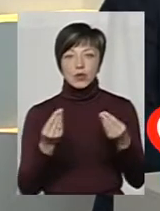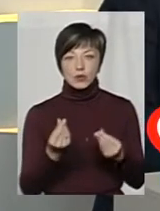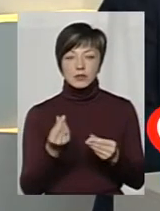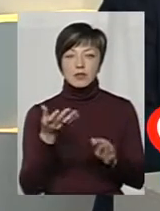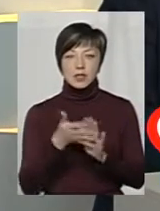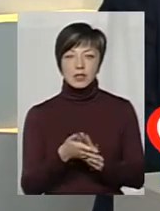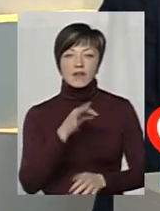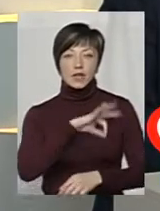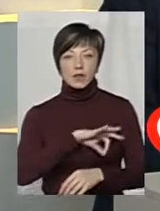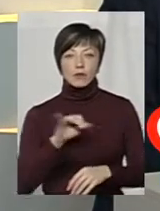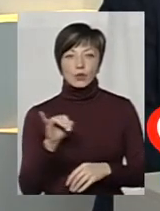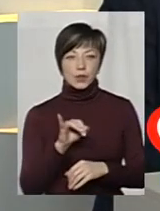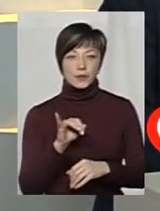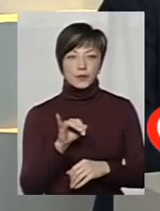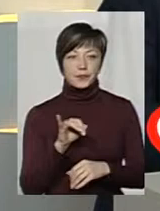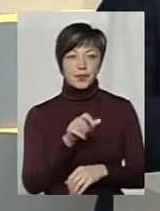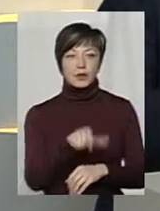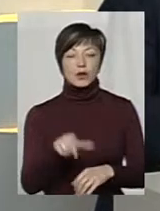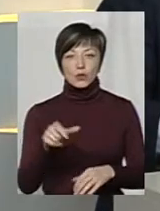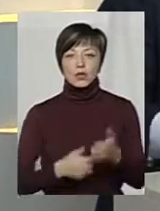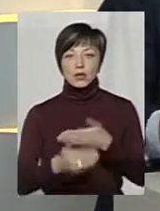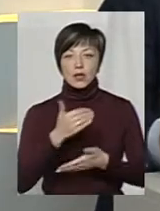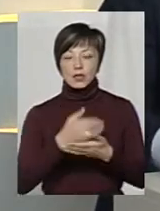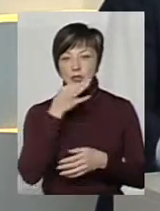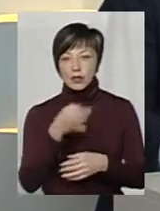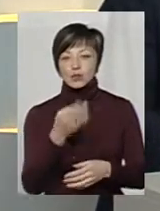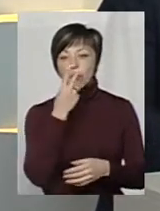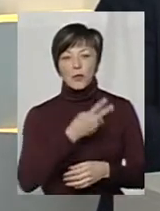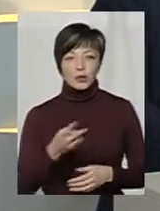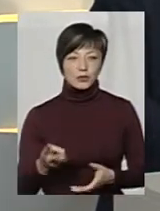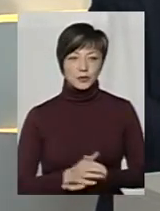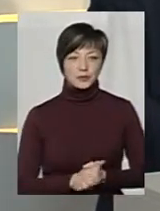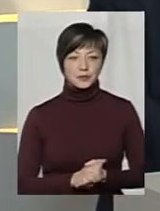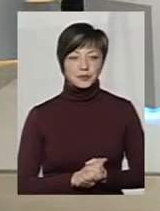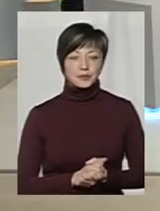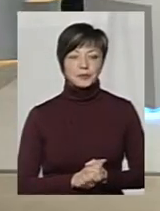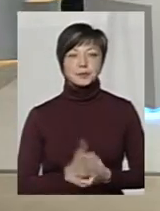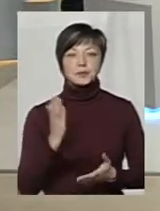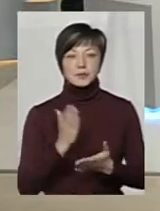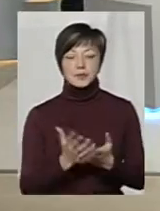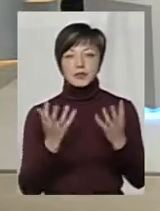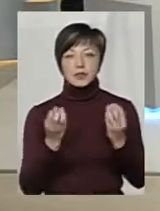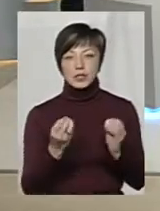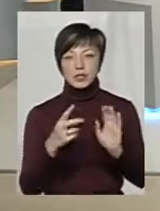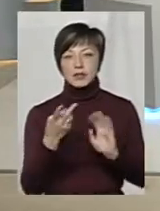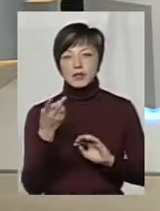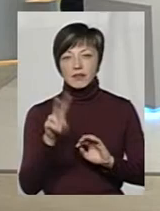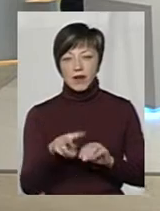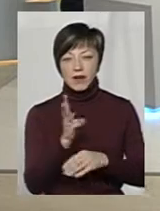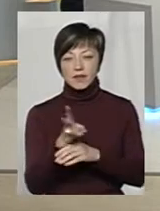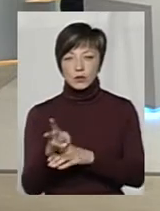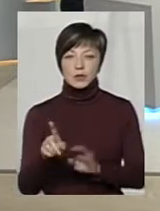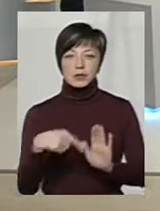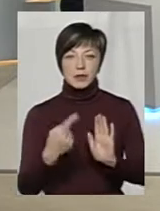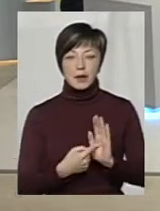витрачені ефективно і ну, люди нарешті скажуть, що ми щось побачили. І маємо ще два відео